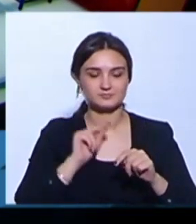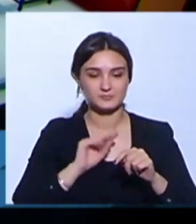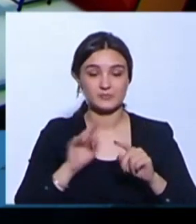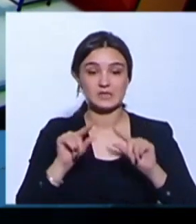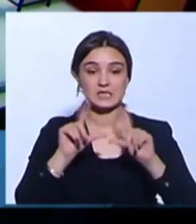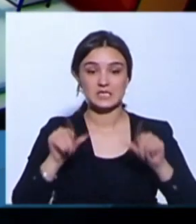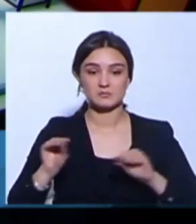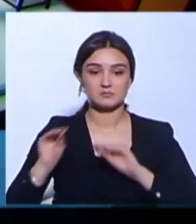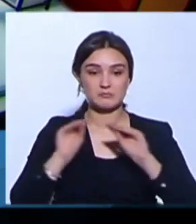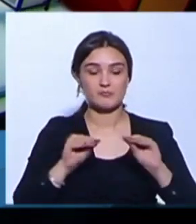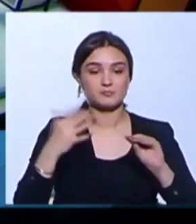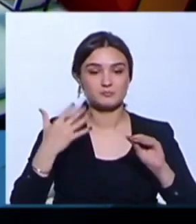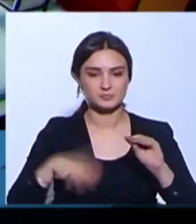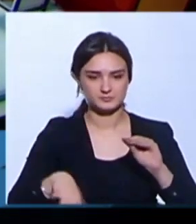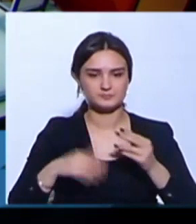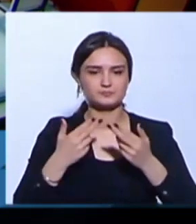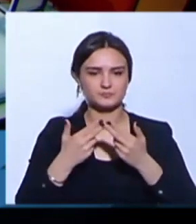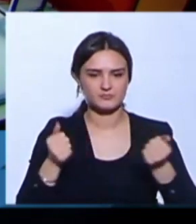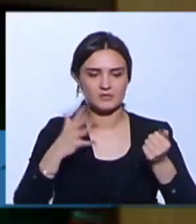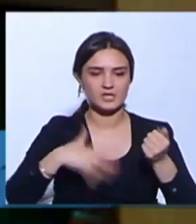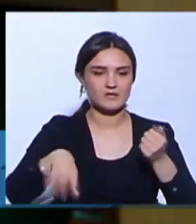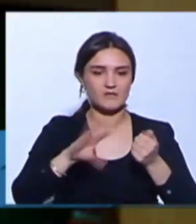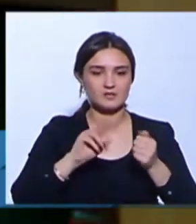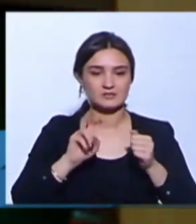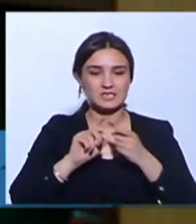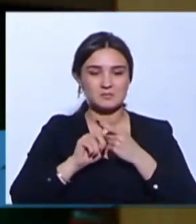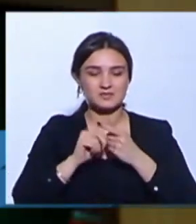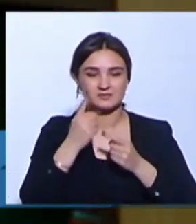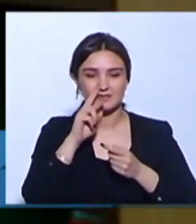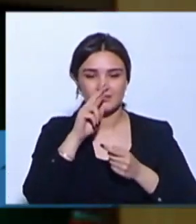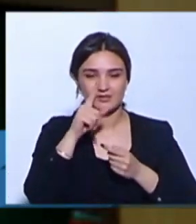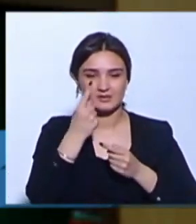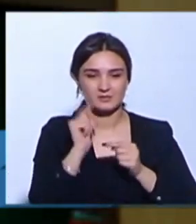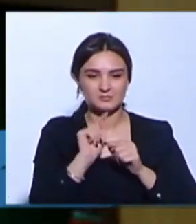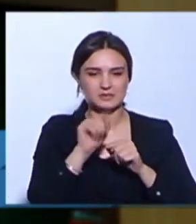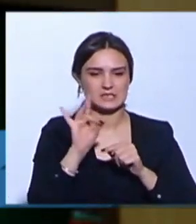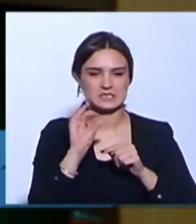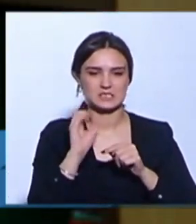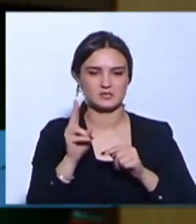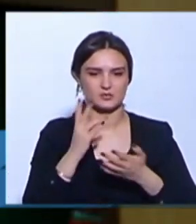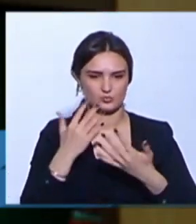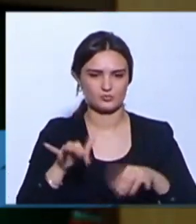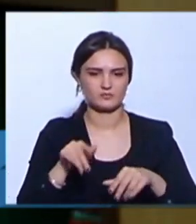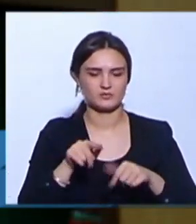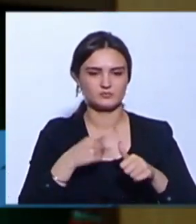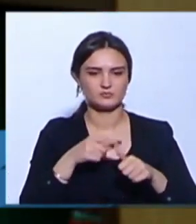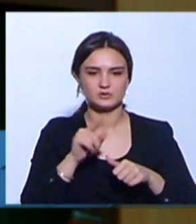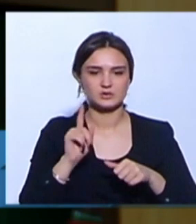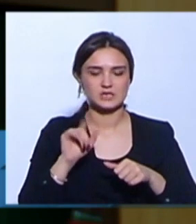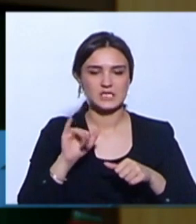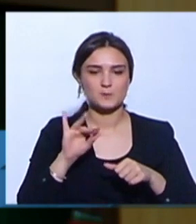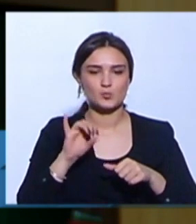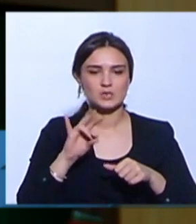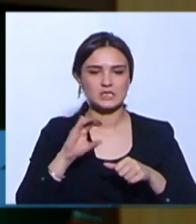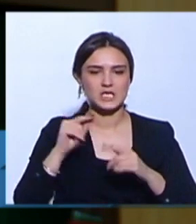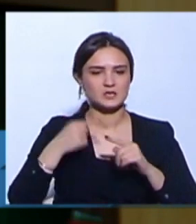თირკმლის გადანერგვის მერე საერთოდ, რა თქმა უნდა, ყველა ინფექციის მიმართ არის რისკი, იმიტომ რომ ისინი არიან იმუნოსუპრესიის